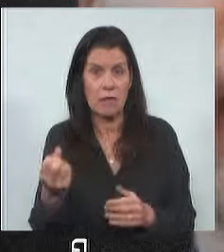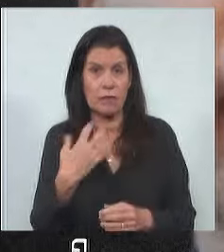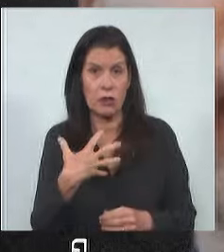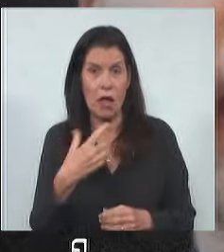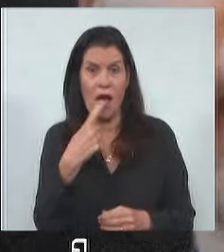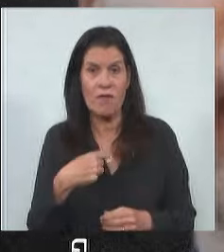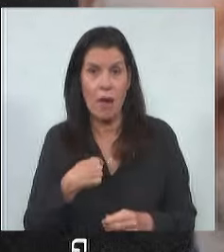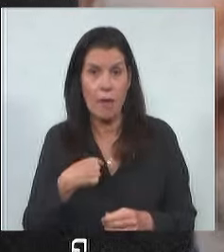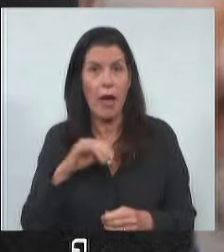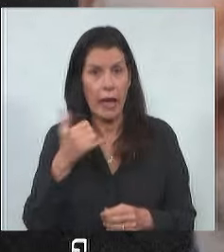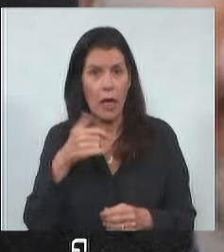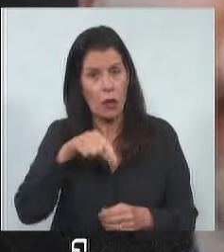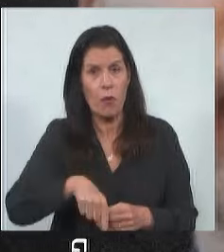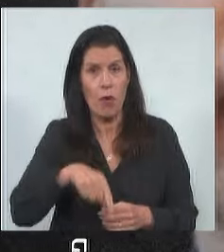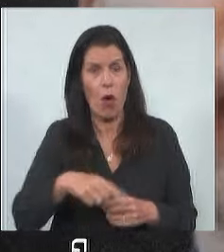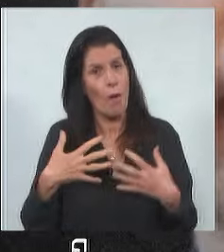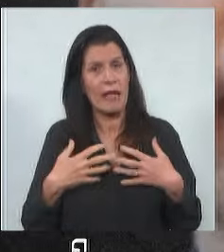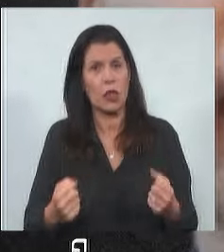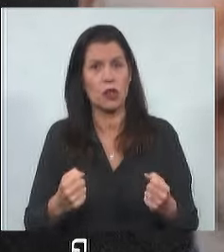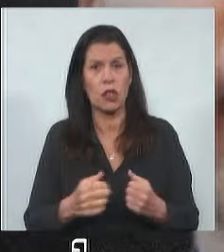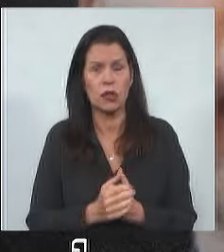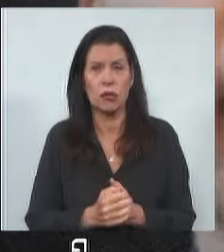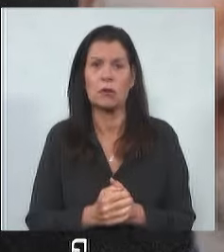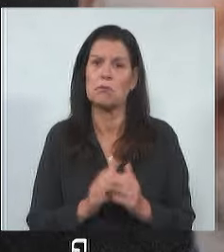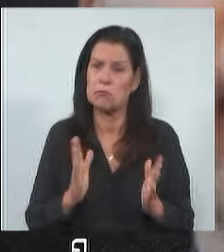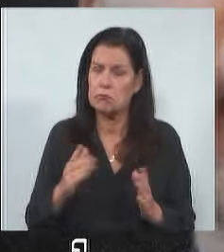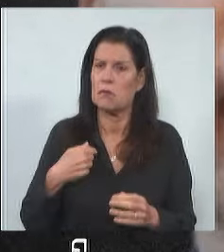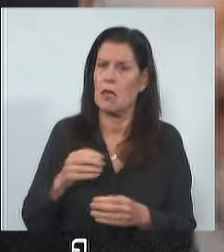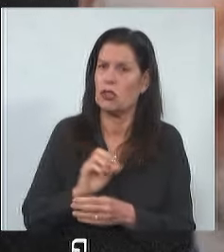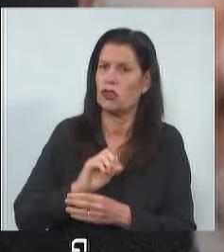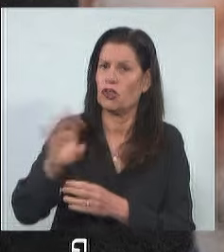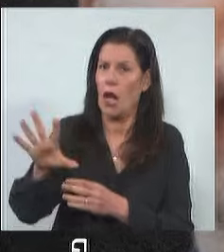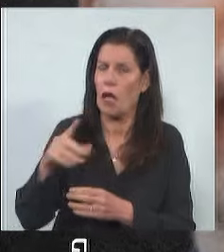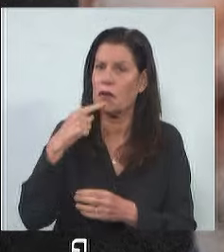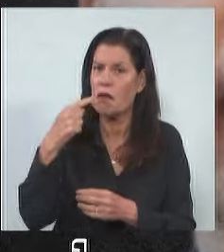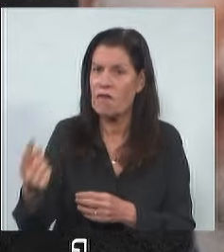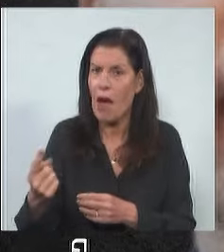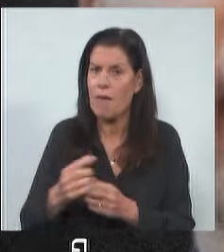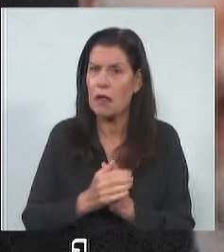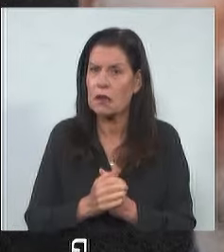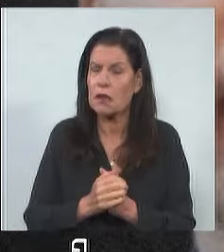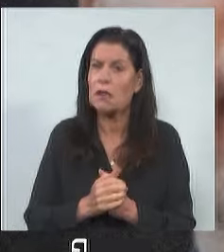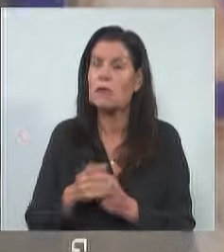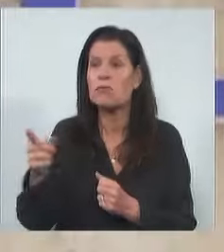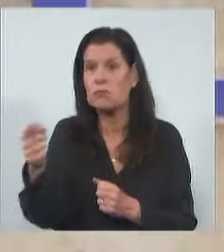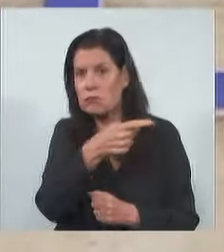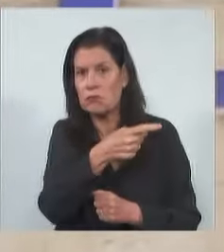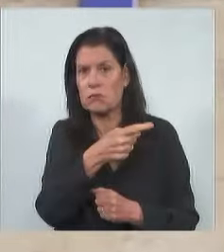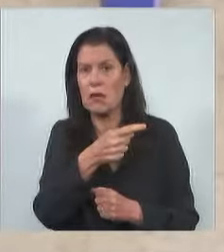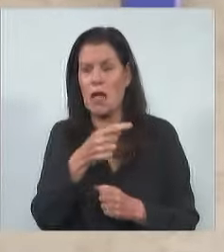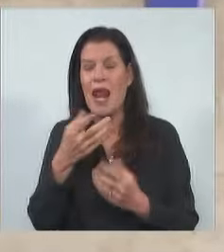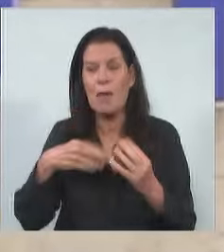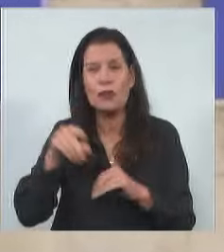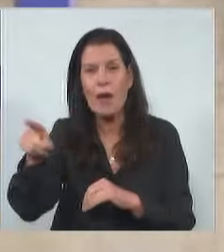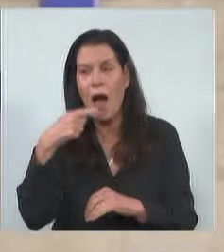בהתאוששות. העברתי לאותו קובי שכנראה כבר בקשר עם המשפחה, ומסרנו למשפחה שטיסה לבית החולים עין כרם. משפחת